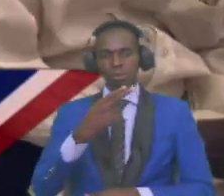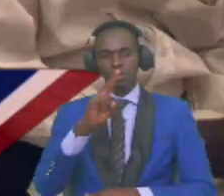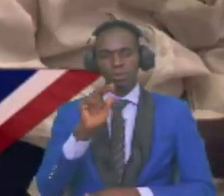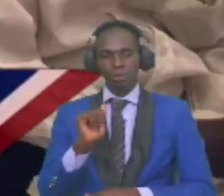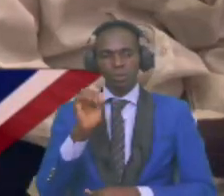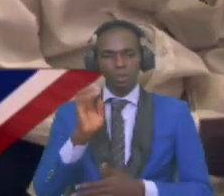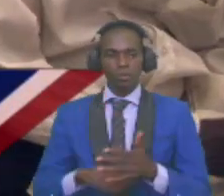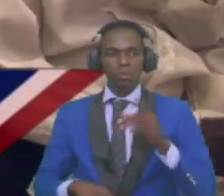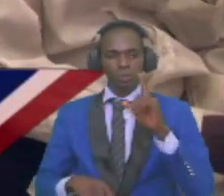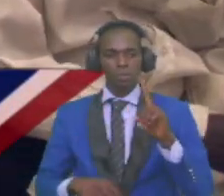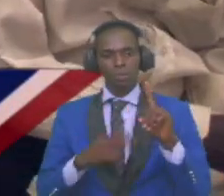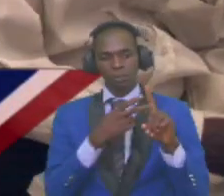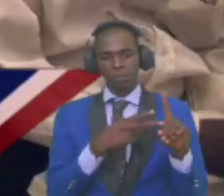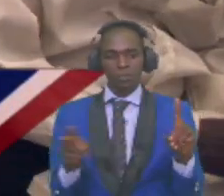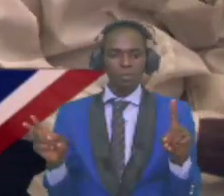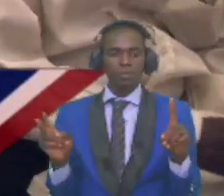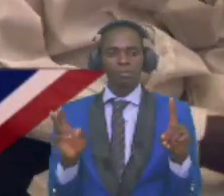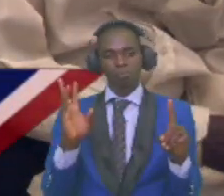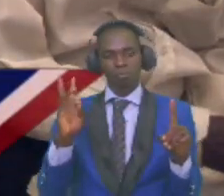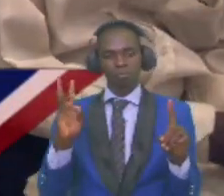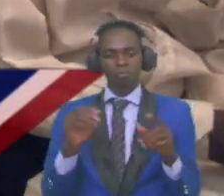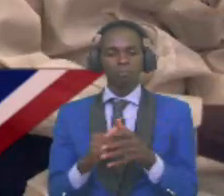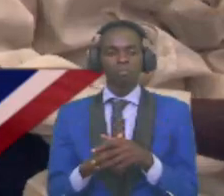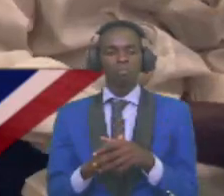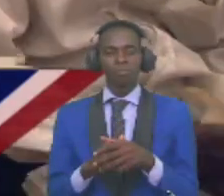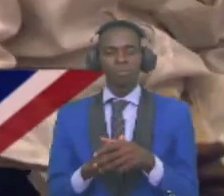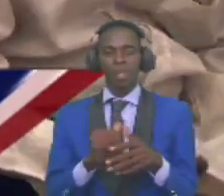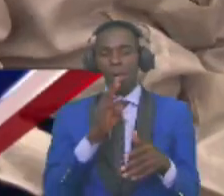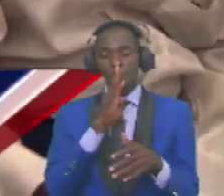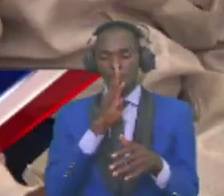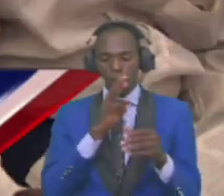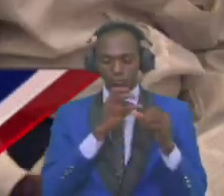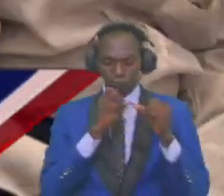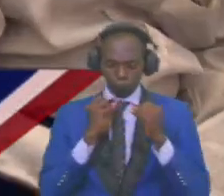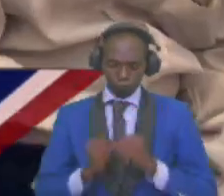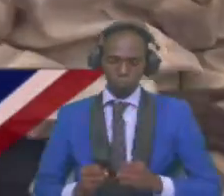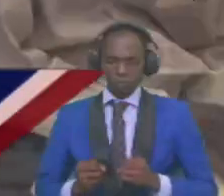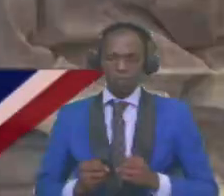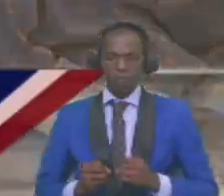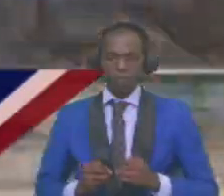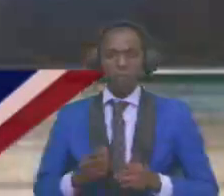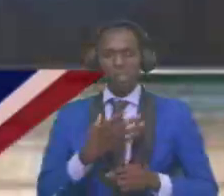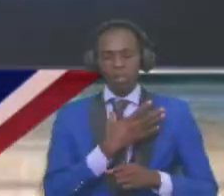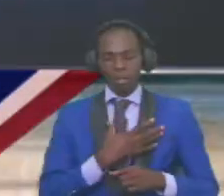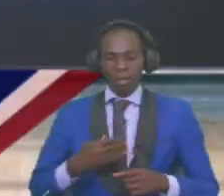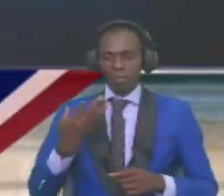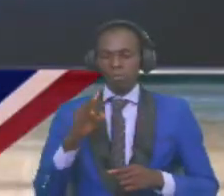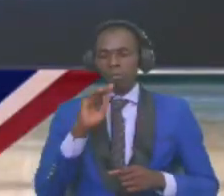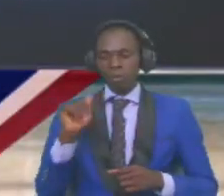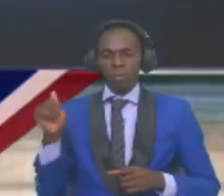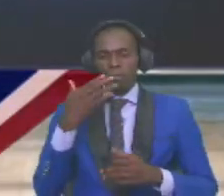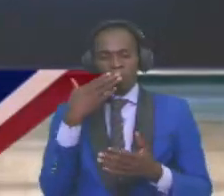josé et reims et 6 juin vers ses six sorties